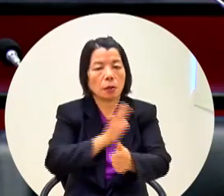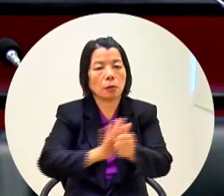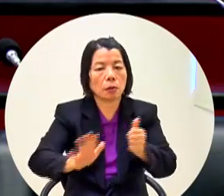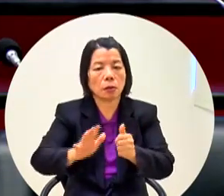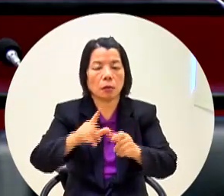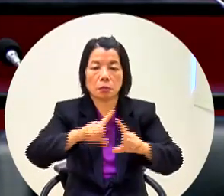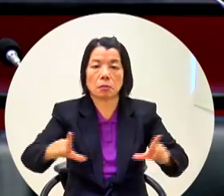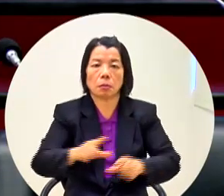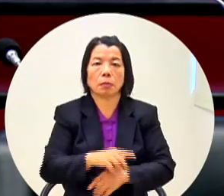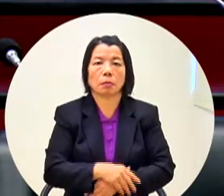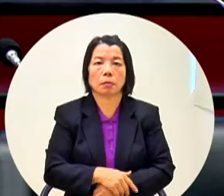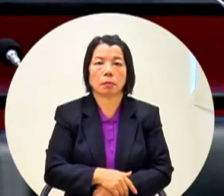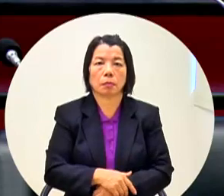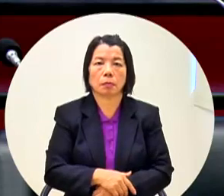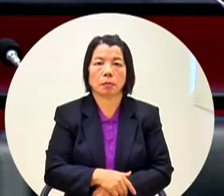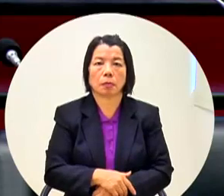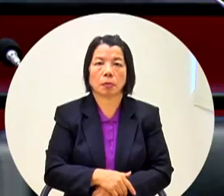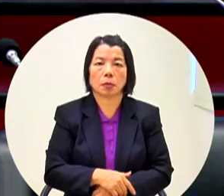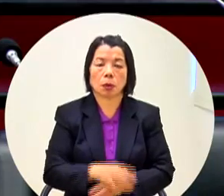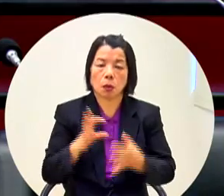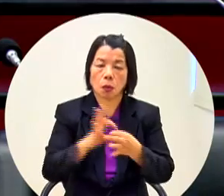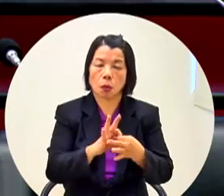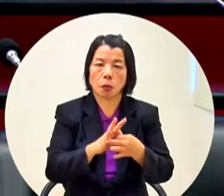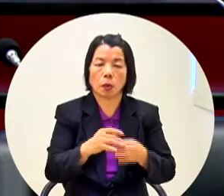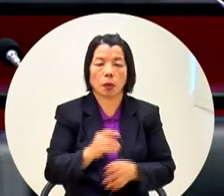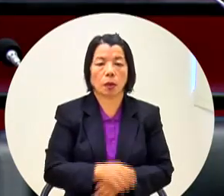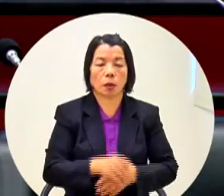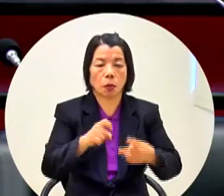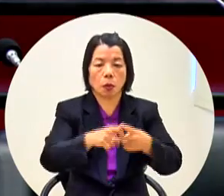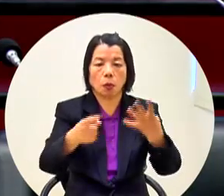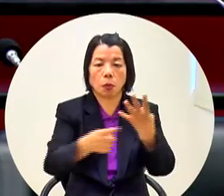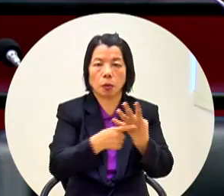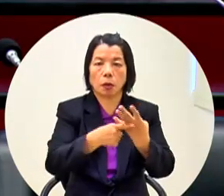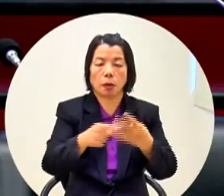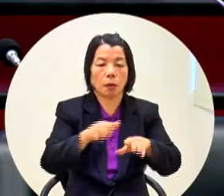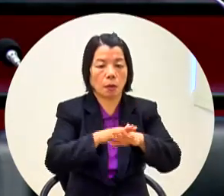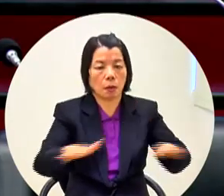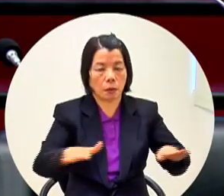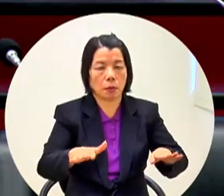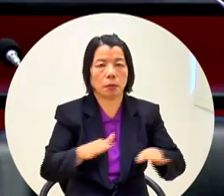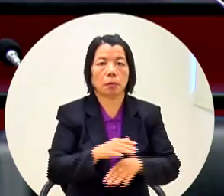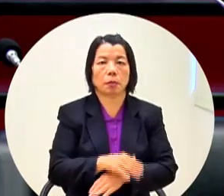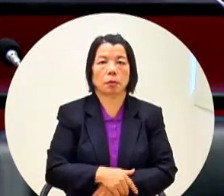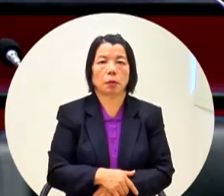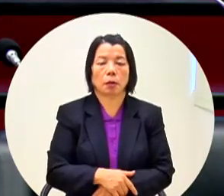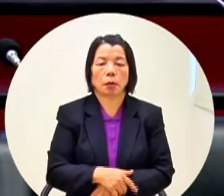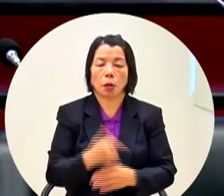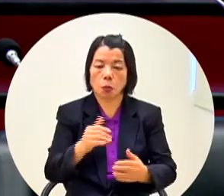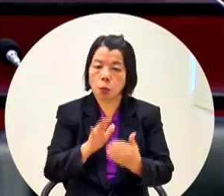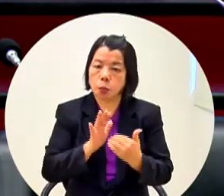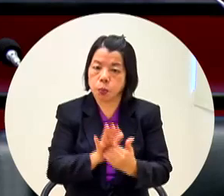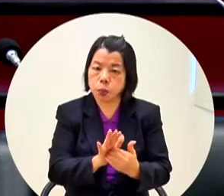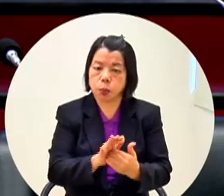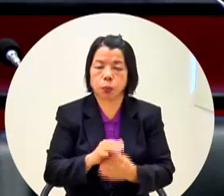那有关于这个工业安全的一个防范，以